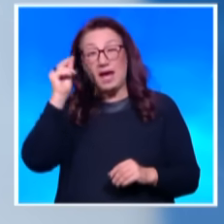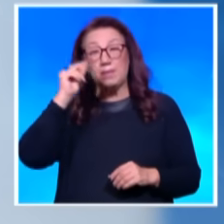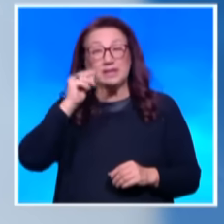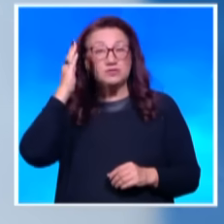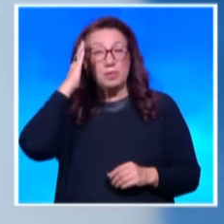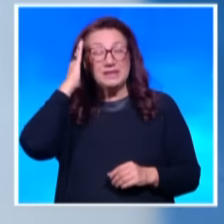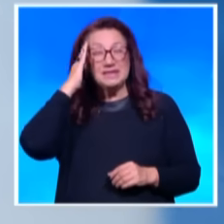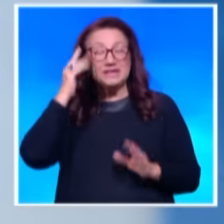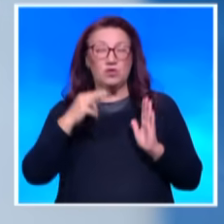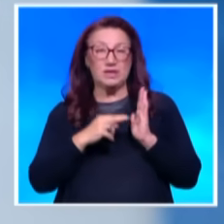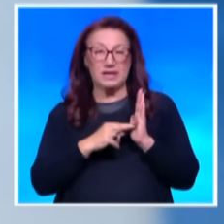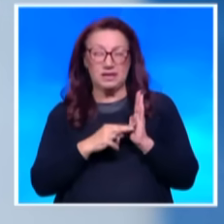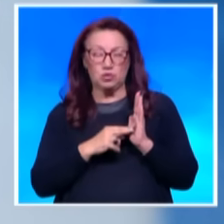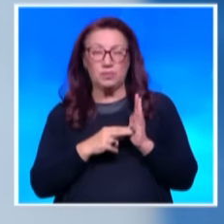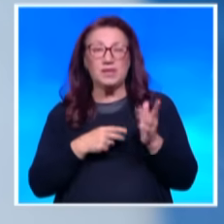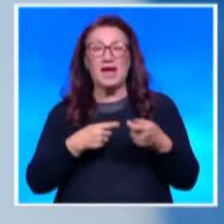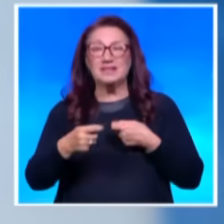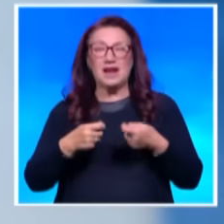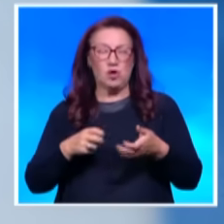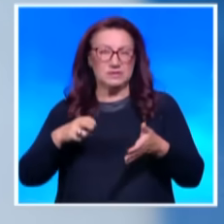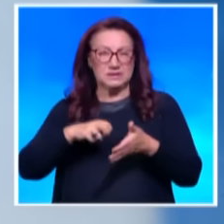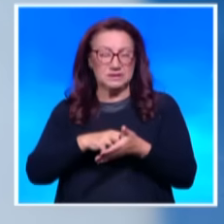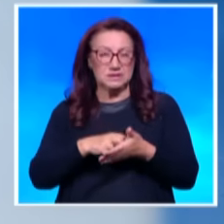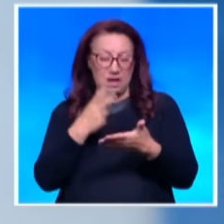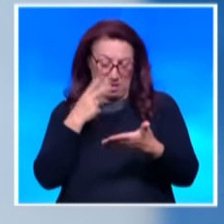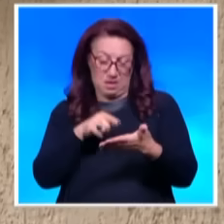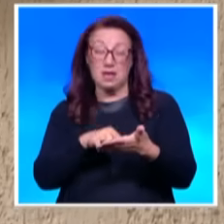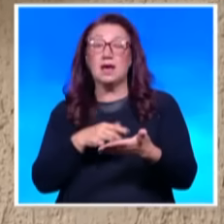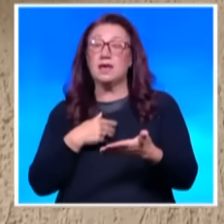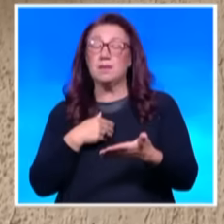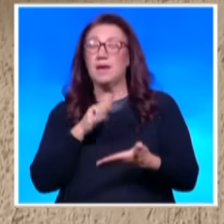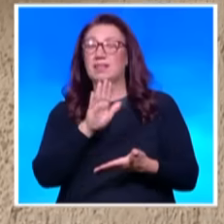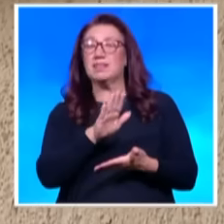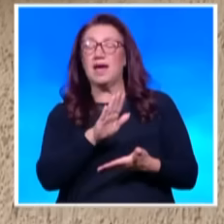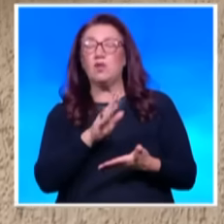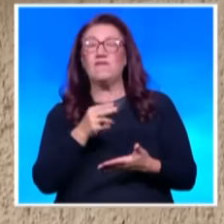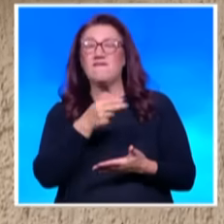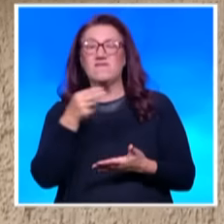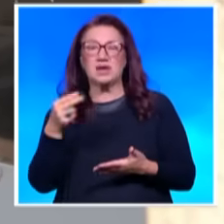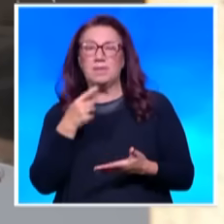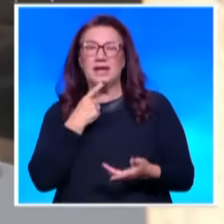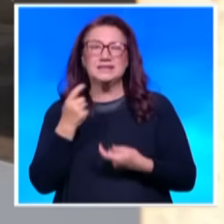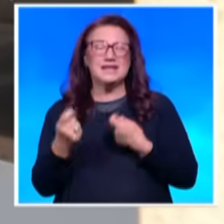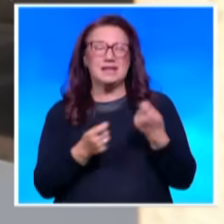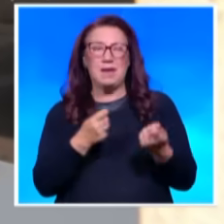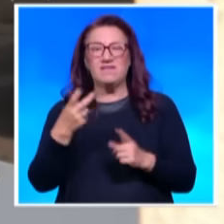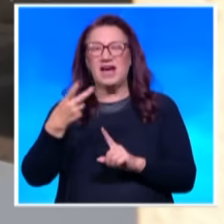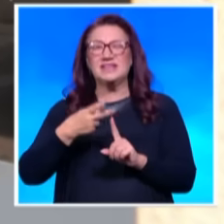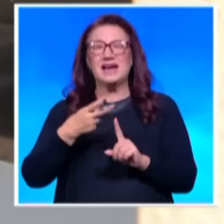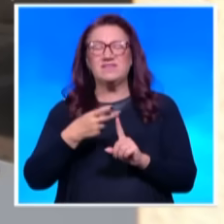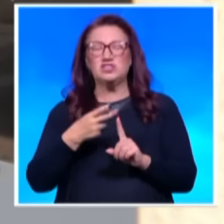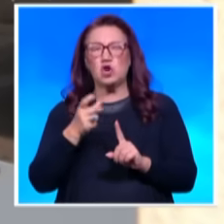В търговския регистър на името му излиза фирма, която се занимава с телевизионен софтуер. На посочения адрес